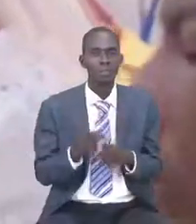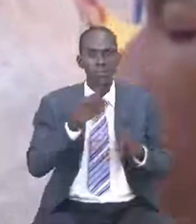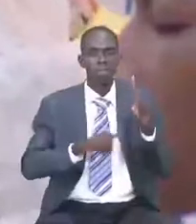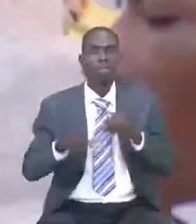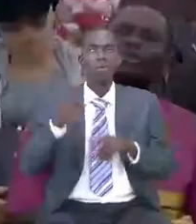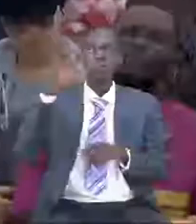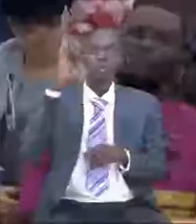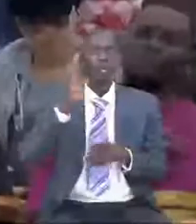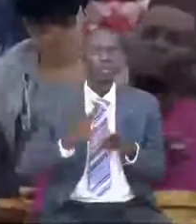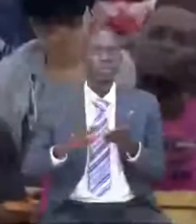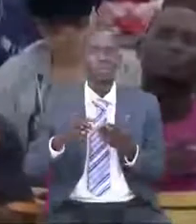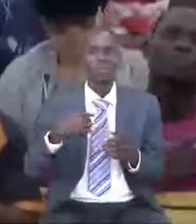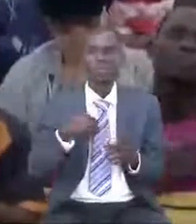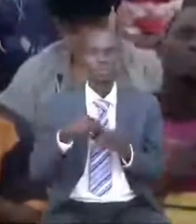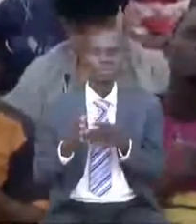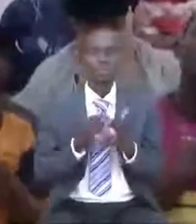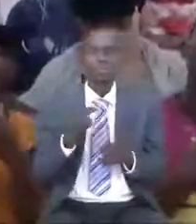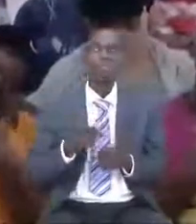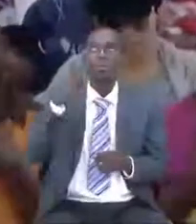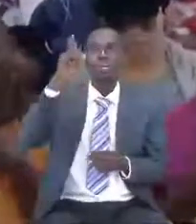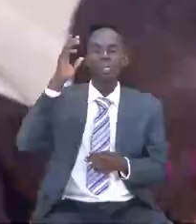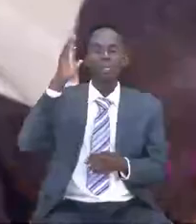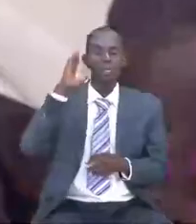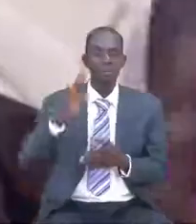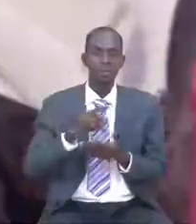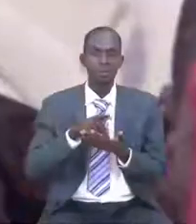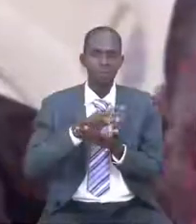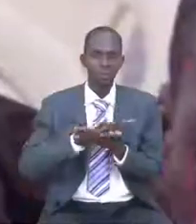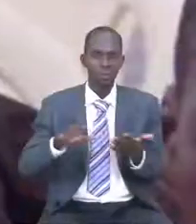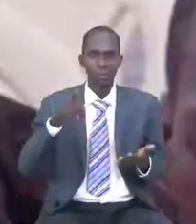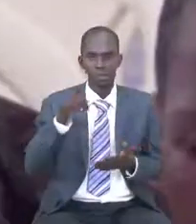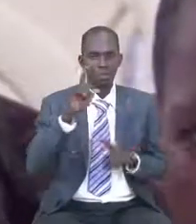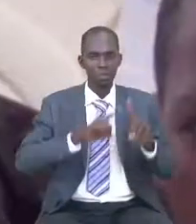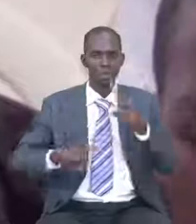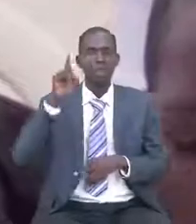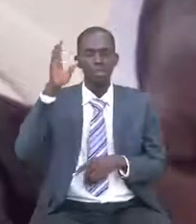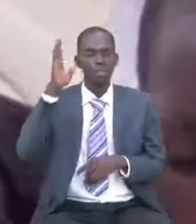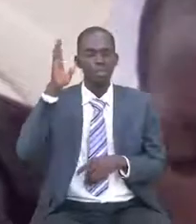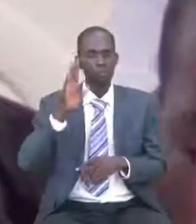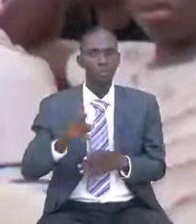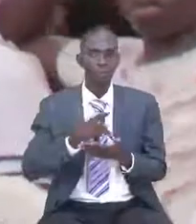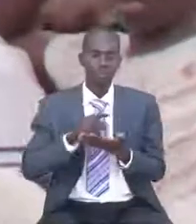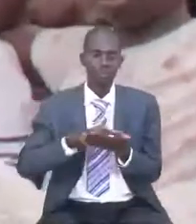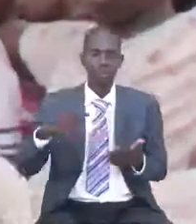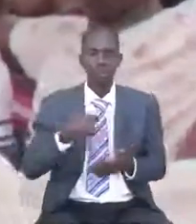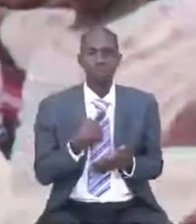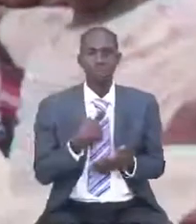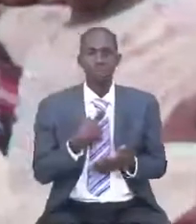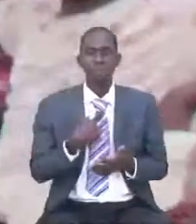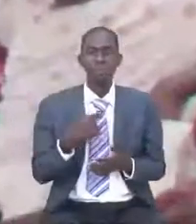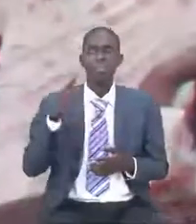va te pardonner. Dis-le, il va te me pardonner. Il va me purifier. Dis, il va